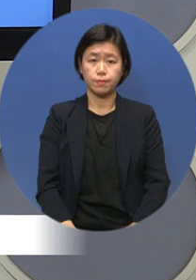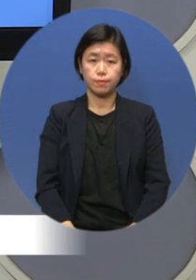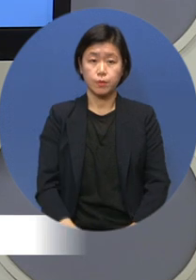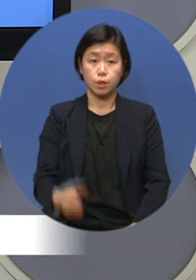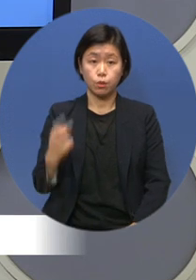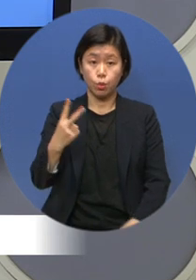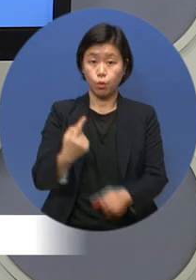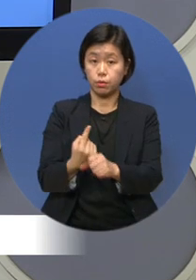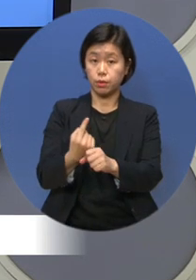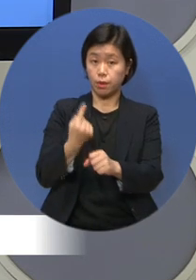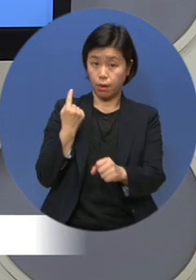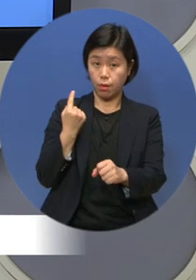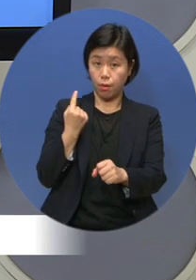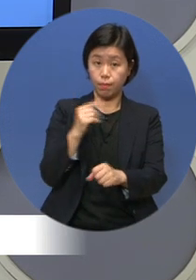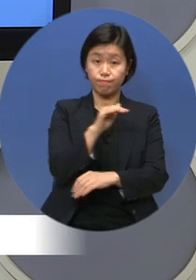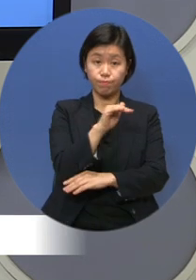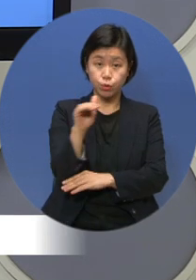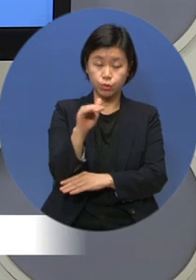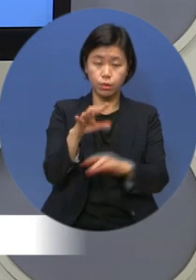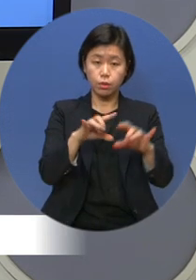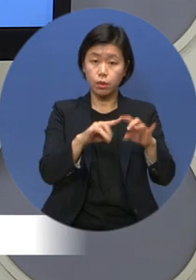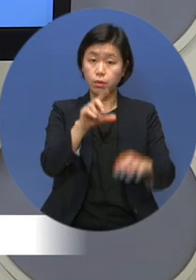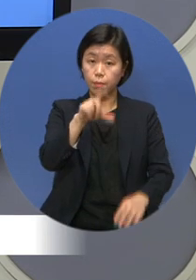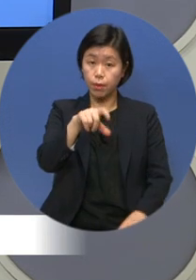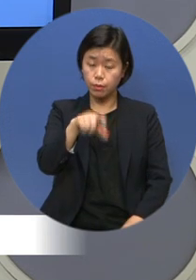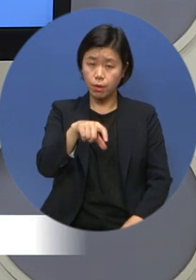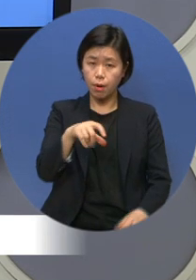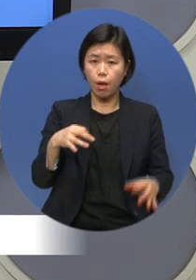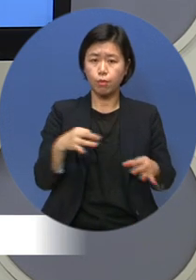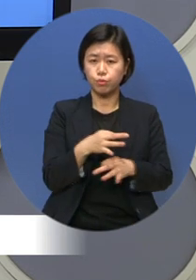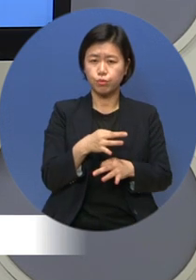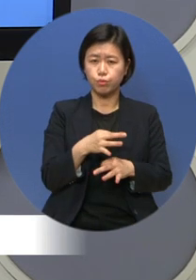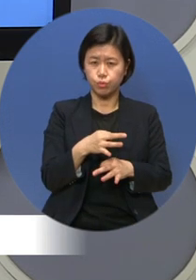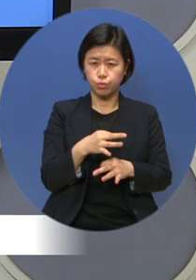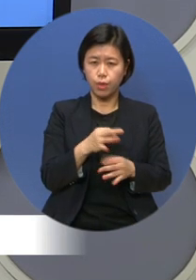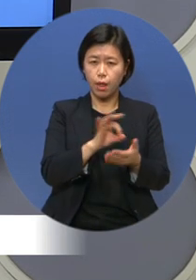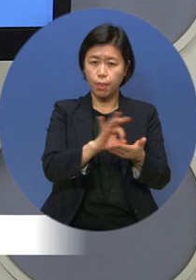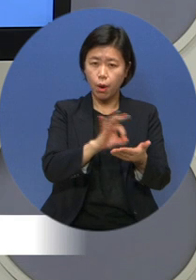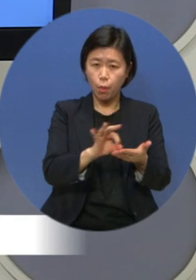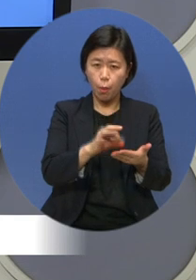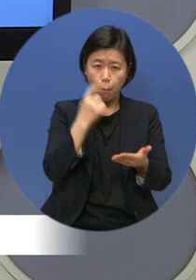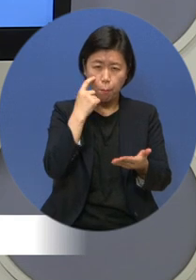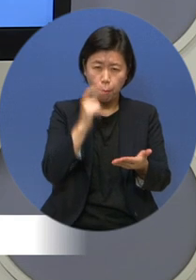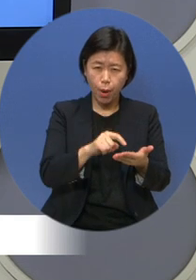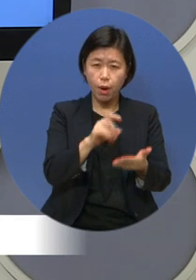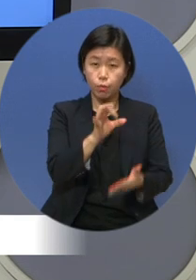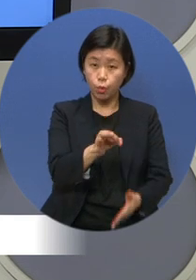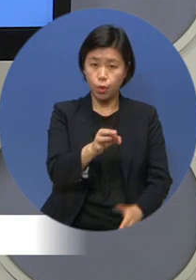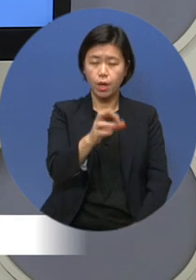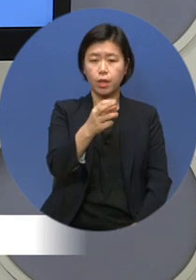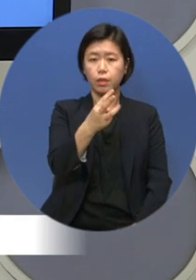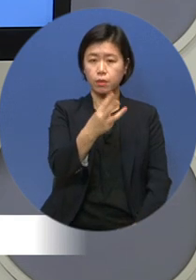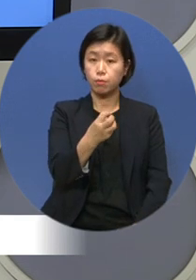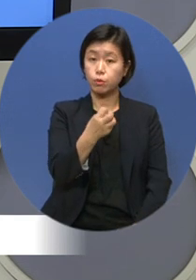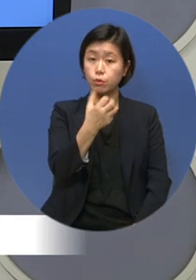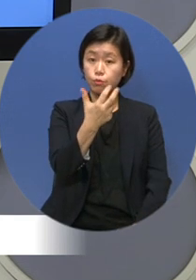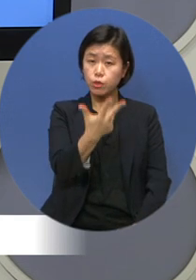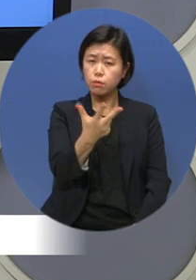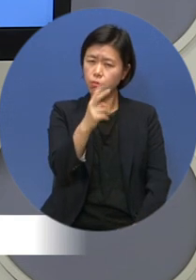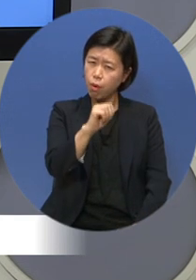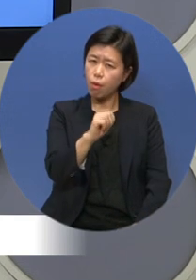또한 2019년 기준 전자바우처 부정수급 적발 금액은 36억 6570